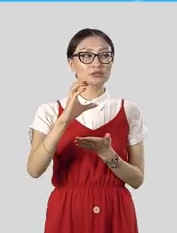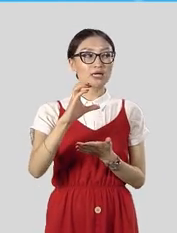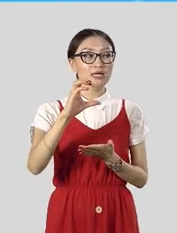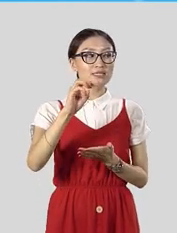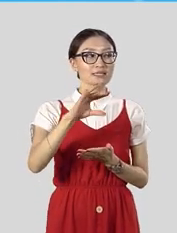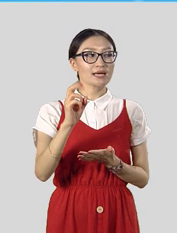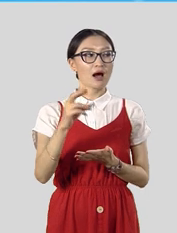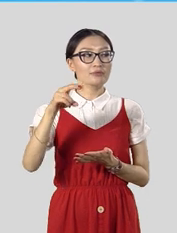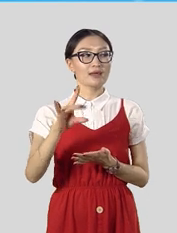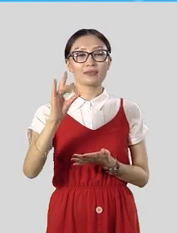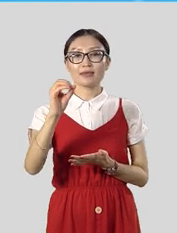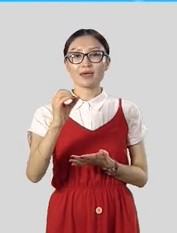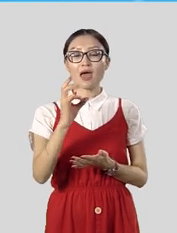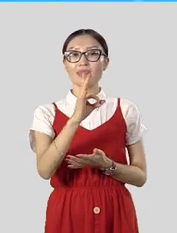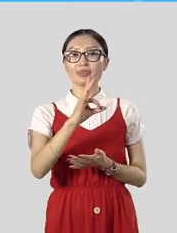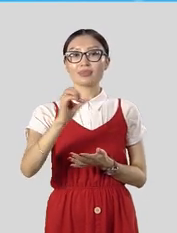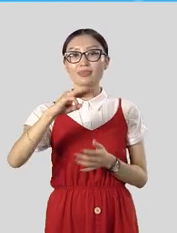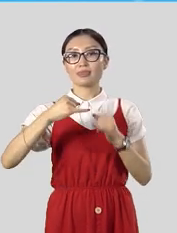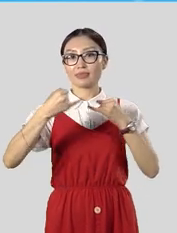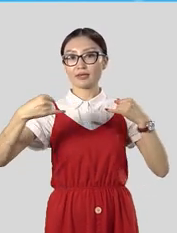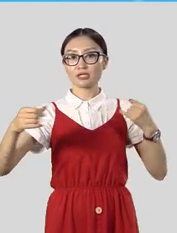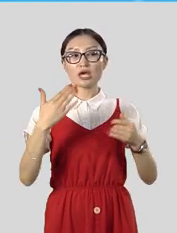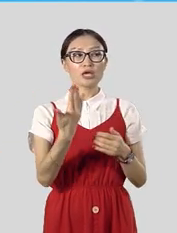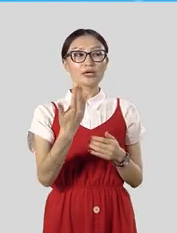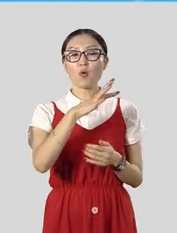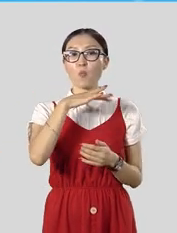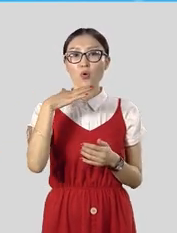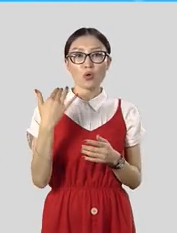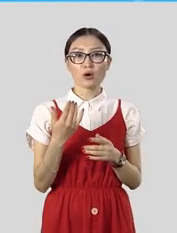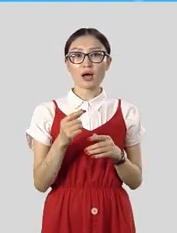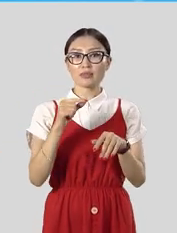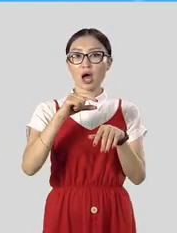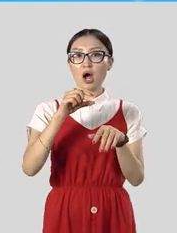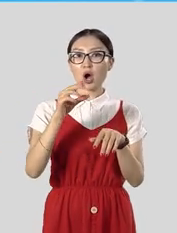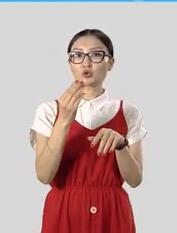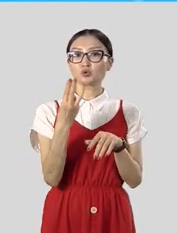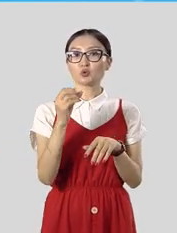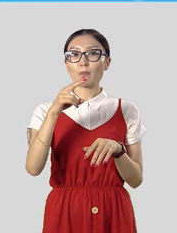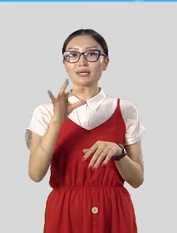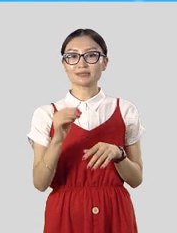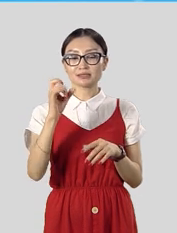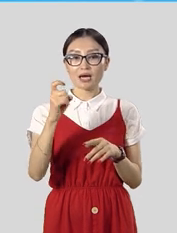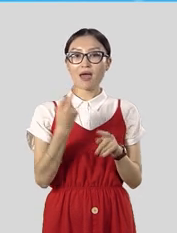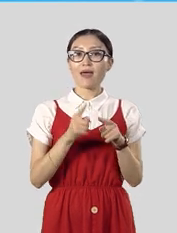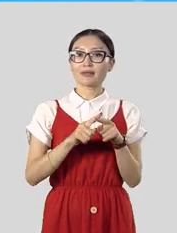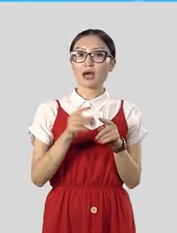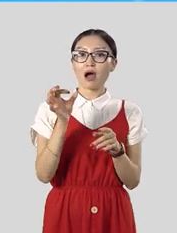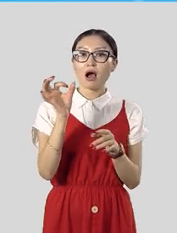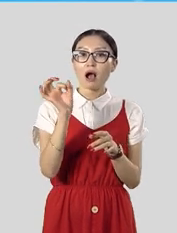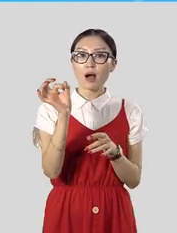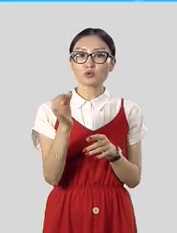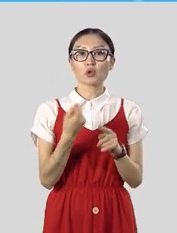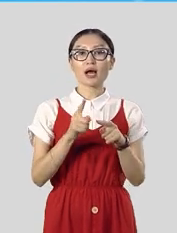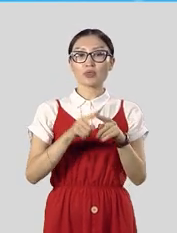стрекательные клетки. Их много на щупальцах гидры. Эти клетки содержат капсулу, в